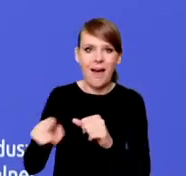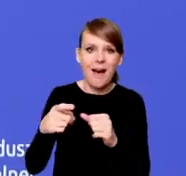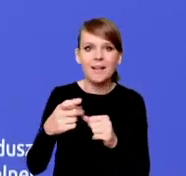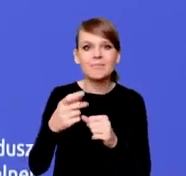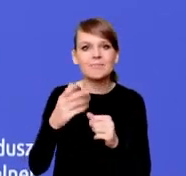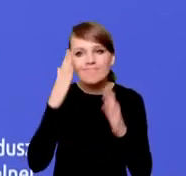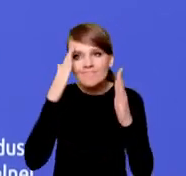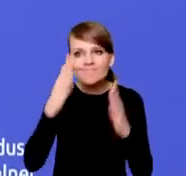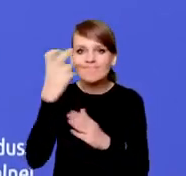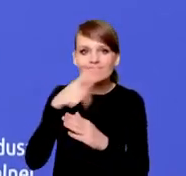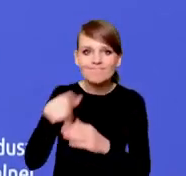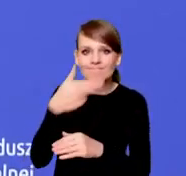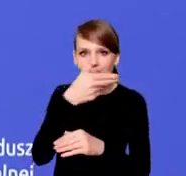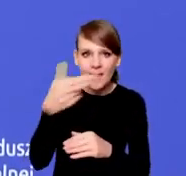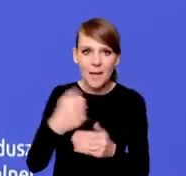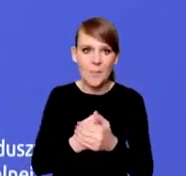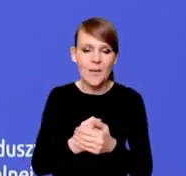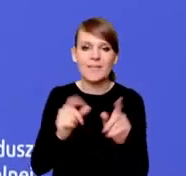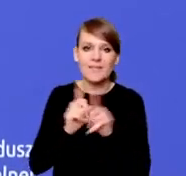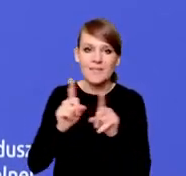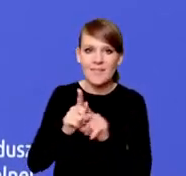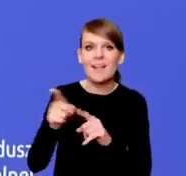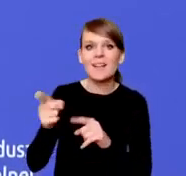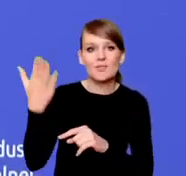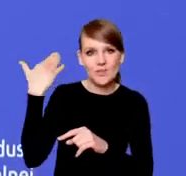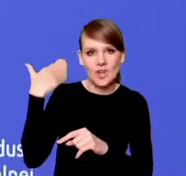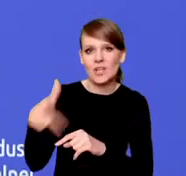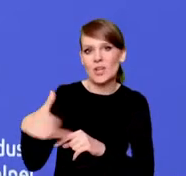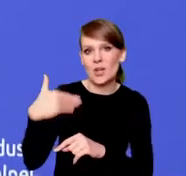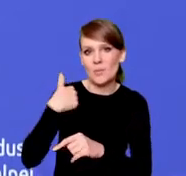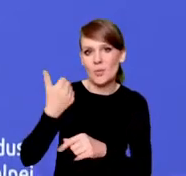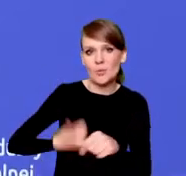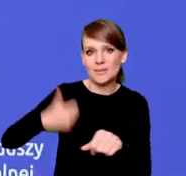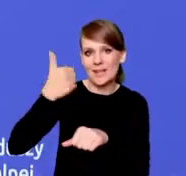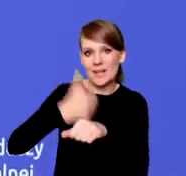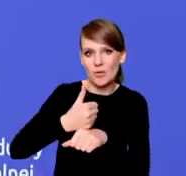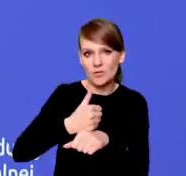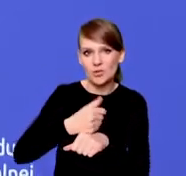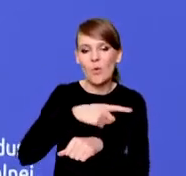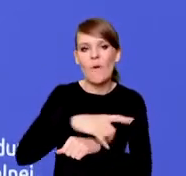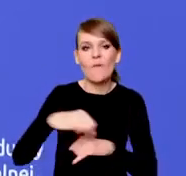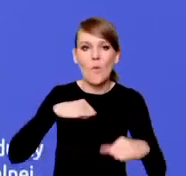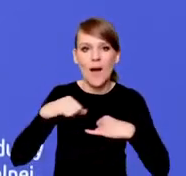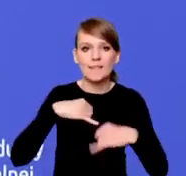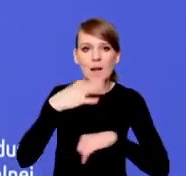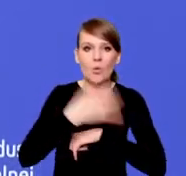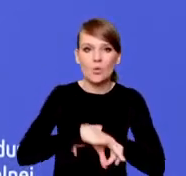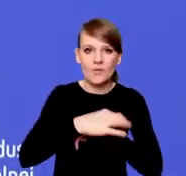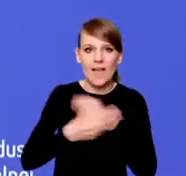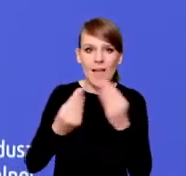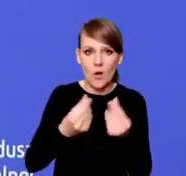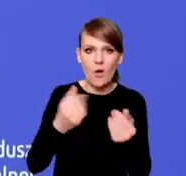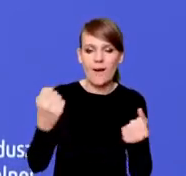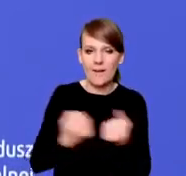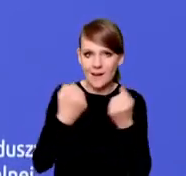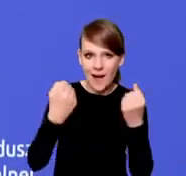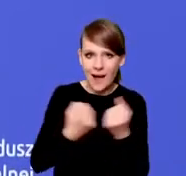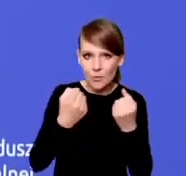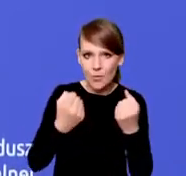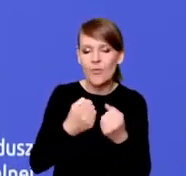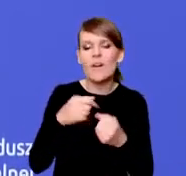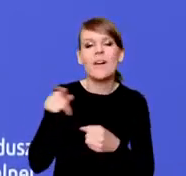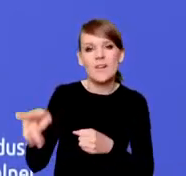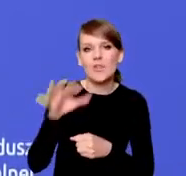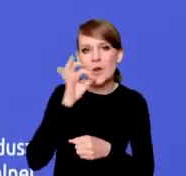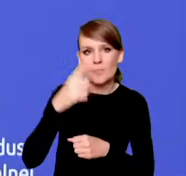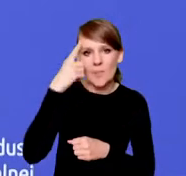ale też jak przez jakiś czas pełniącej funkcję we władzach Uniwersytetu Ekonomicznego w Krakowie i pani profesor doskonale pamięta